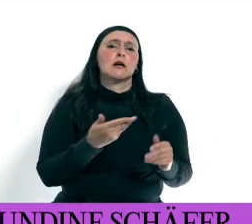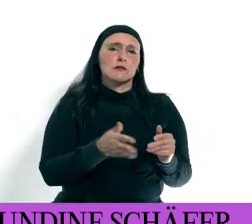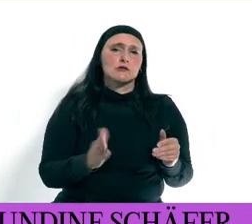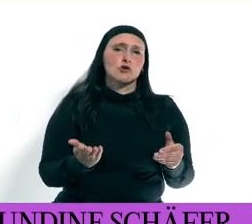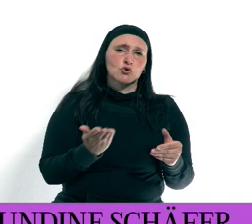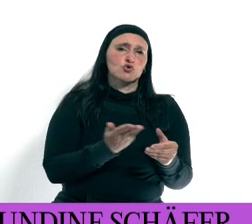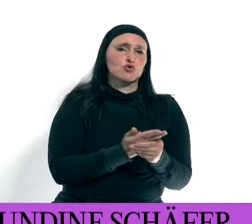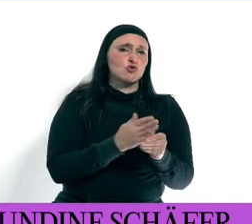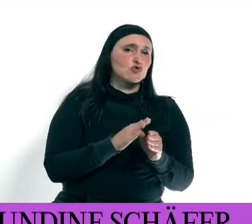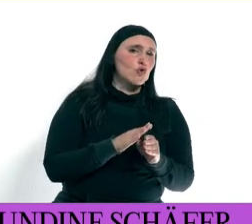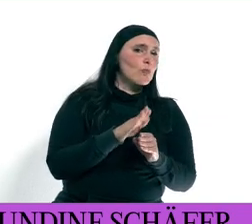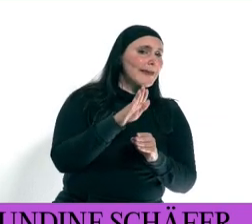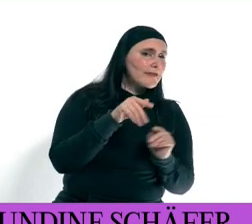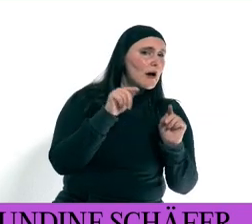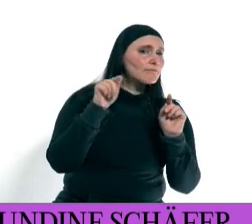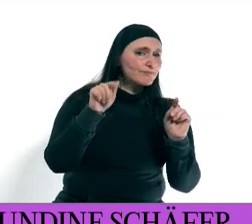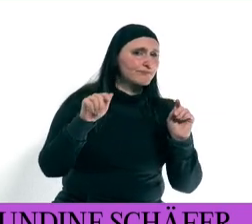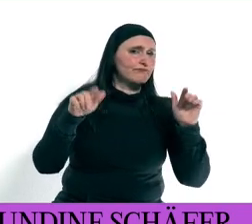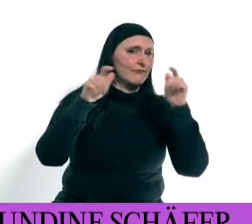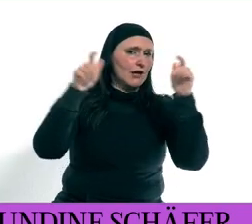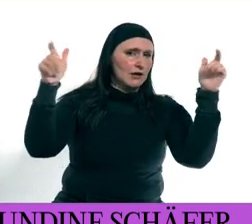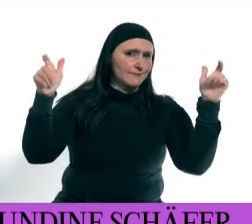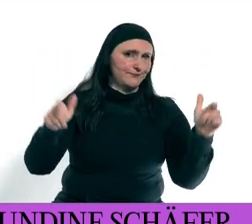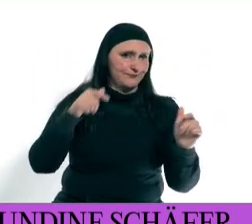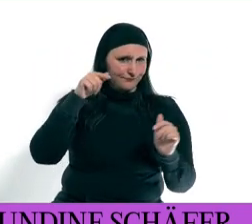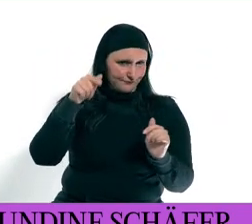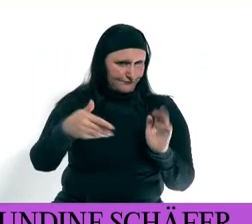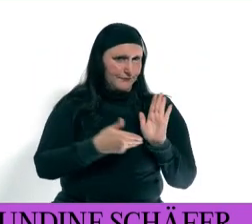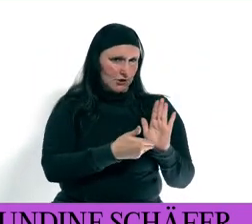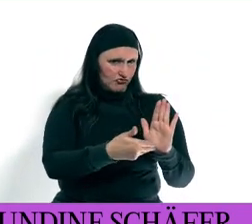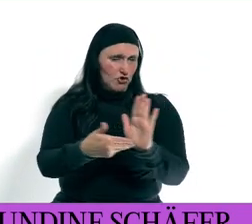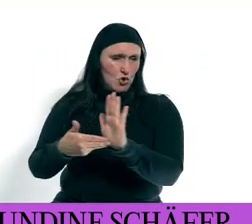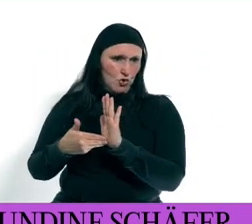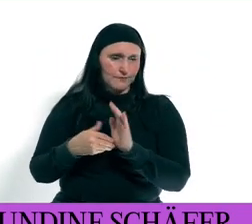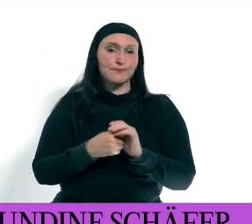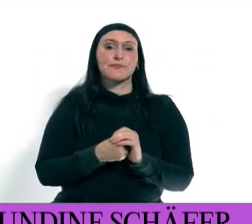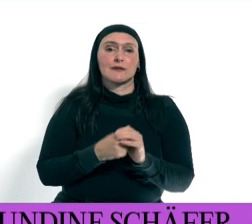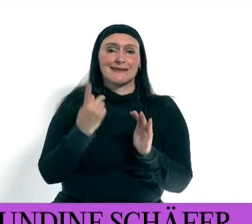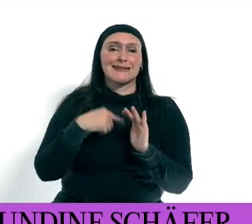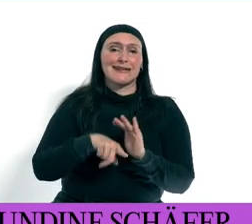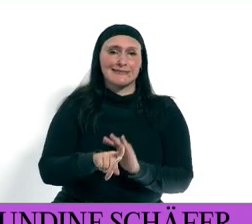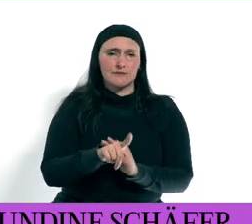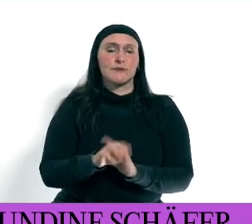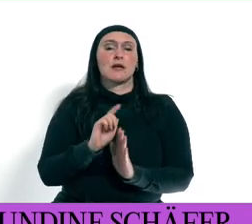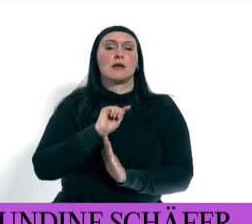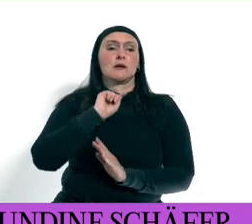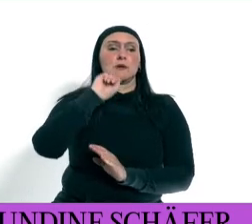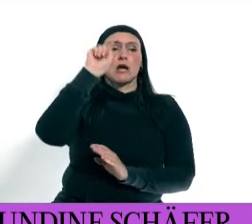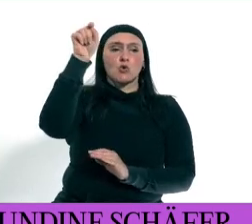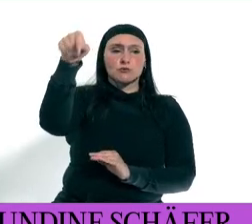And we are making an organic garden outside the halle. Und mit